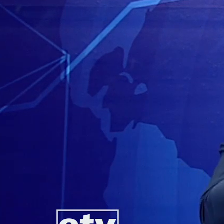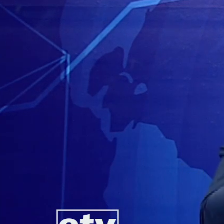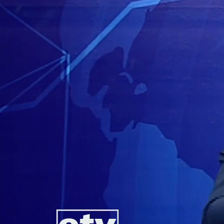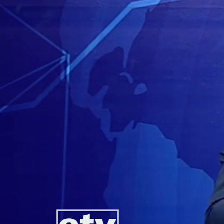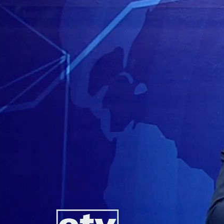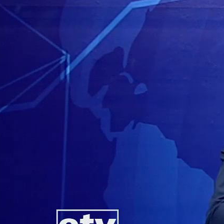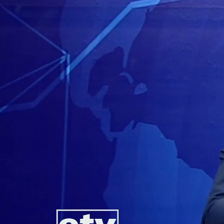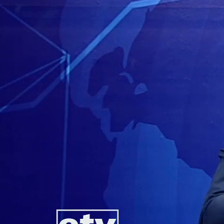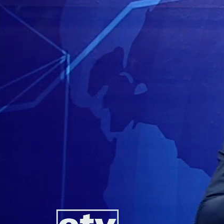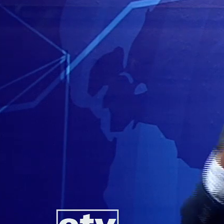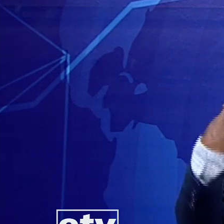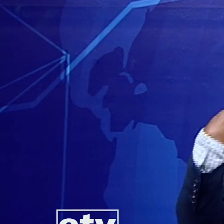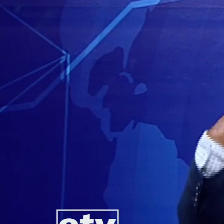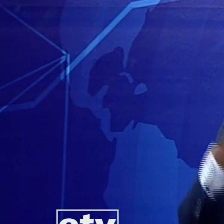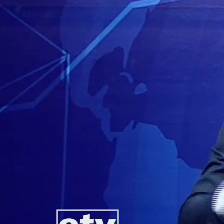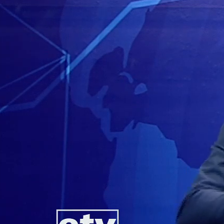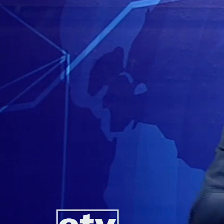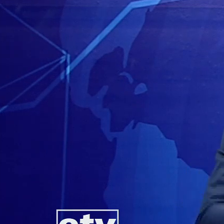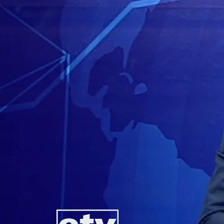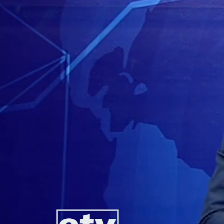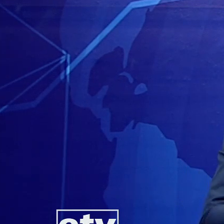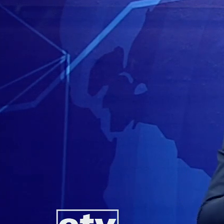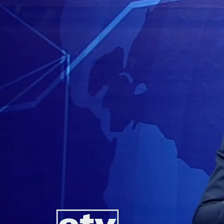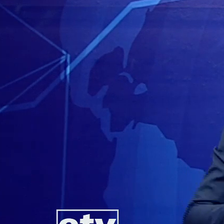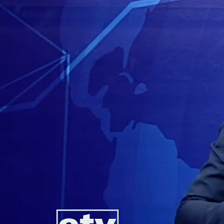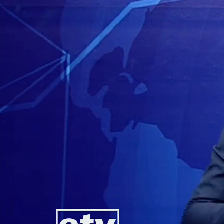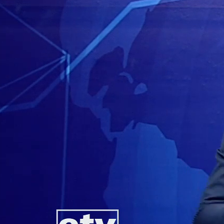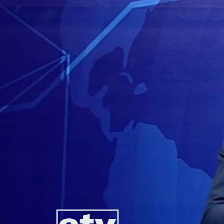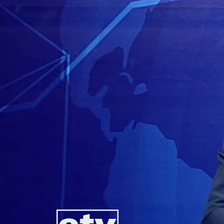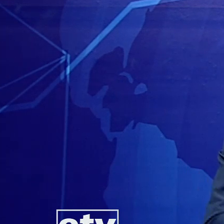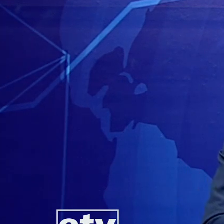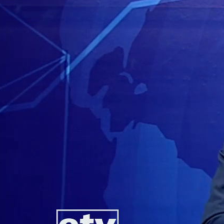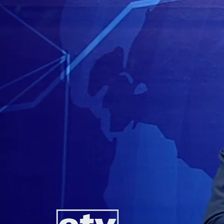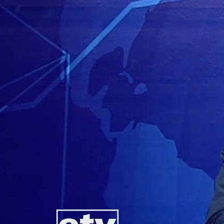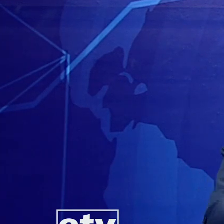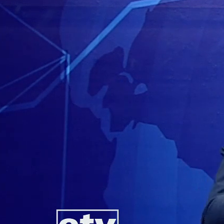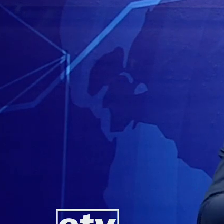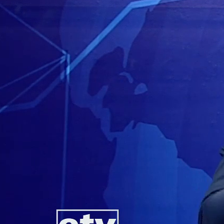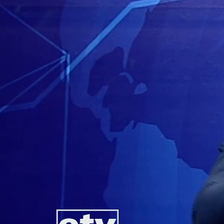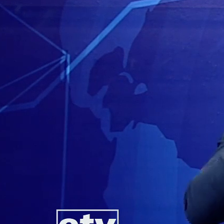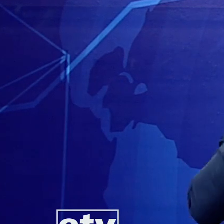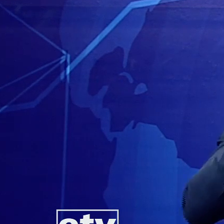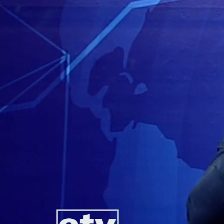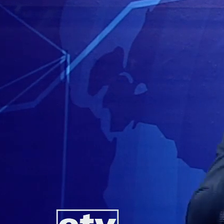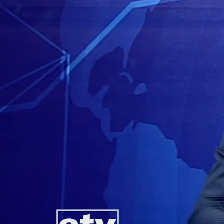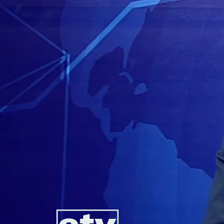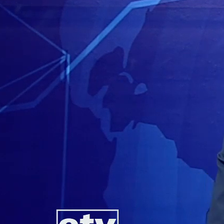በመንገሉ የማንገቤትም የማ የናንተና ተልማና መተደረማቶች